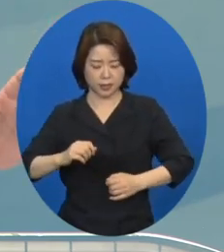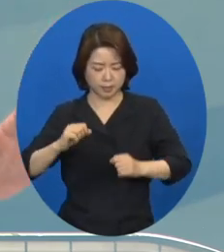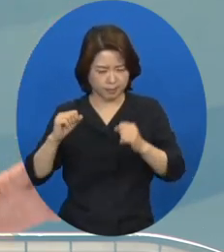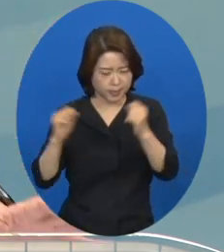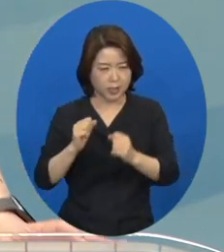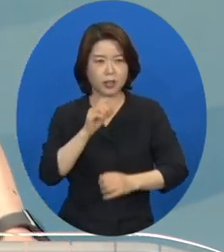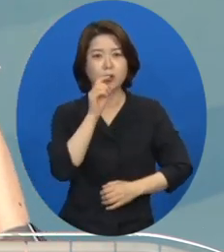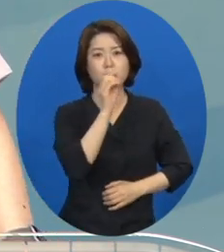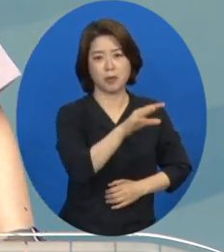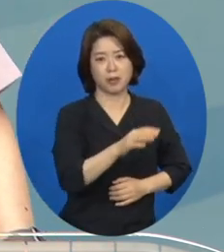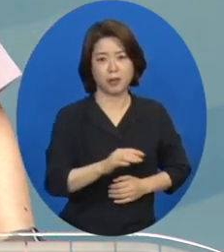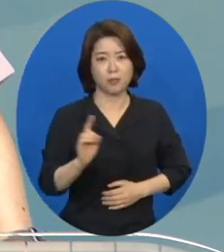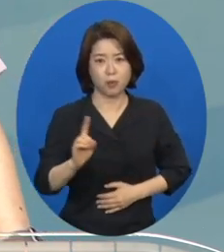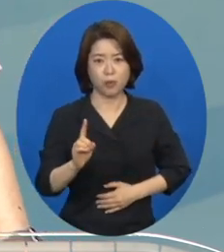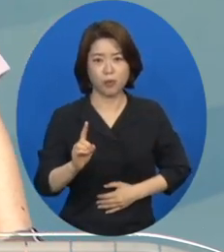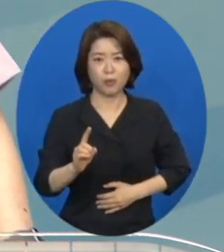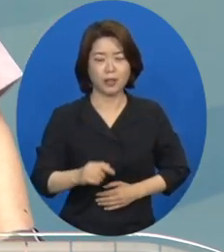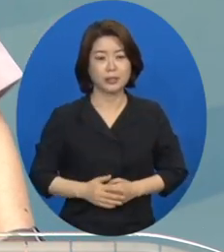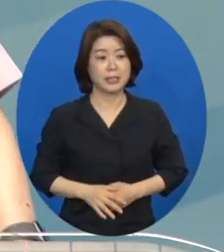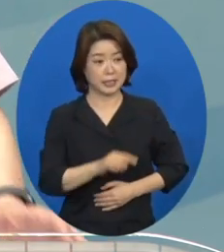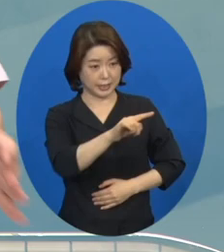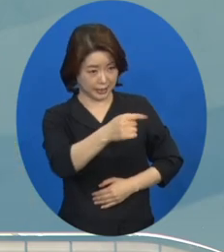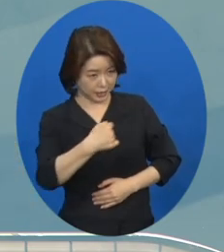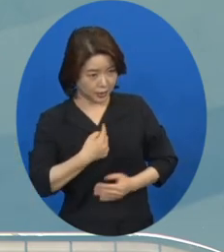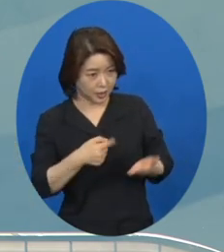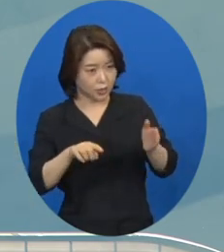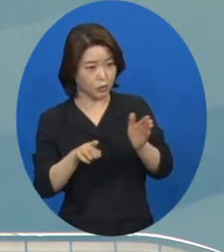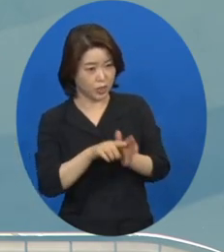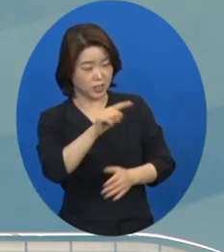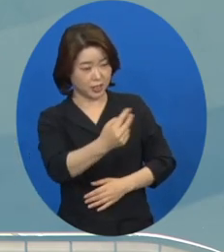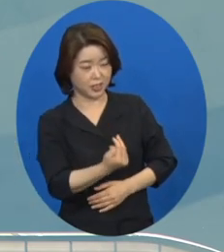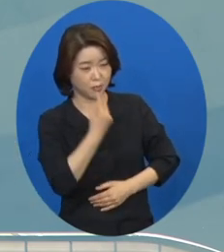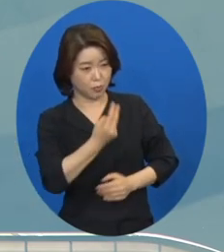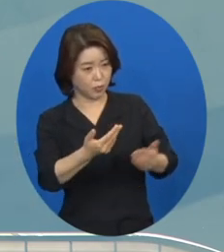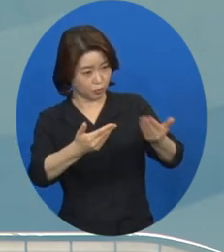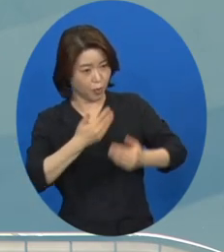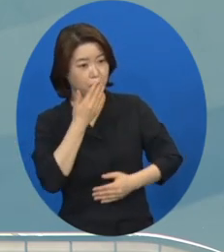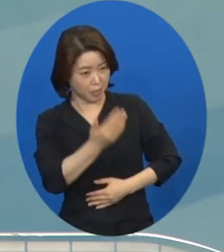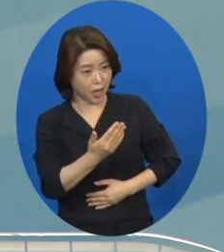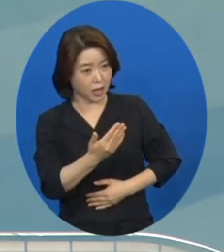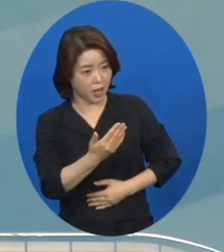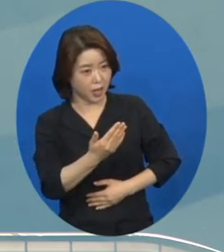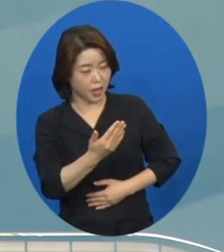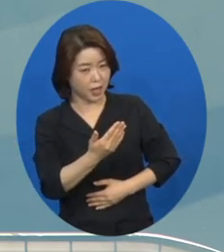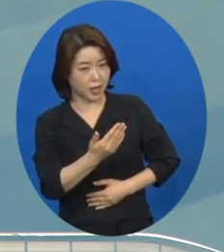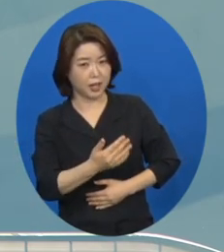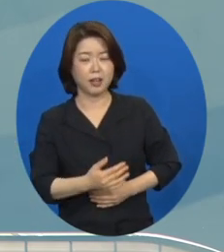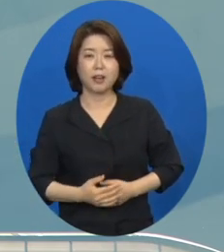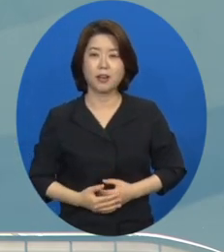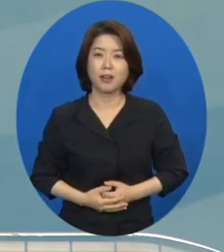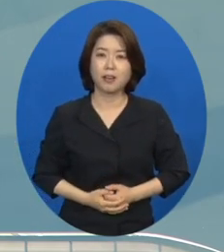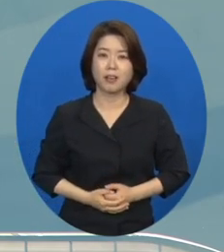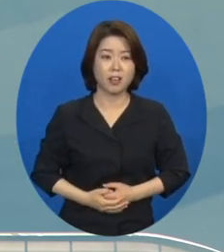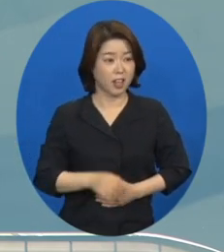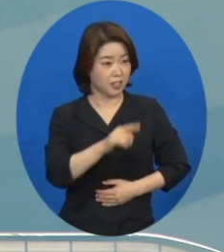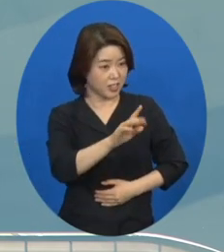말씀하세요. 내가 나를 위하여 내 목숨이라도 바치겠다는 말이냐?